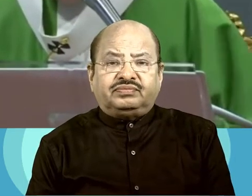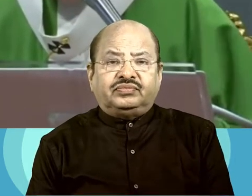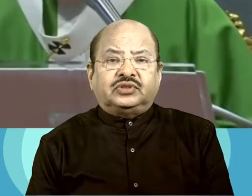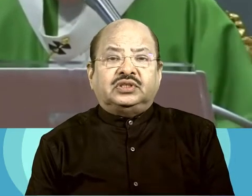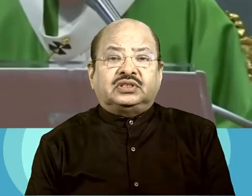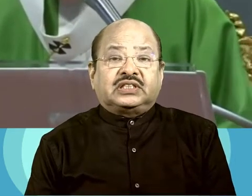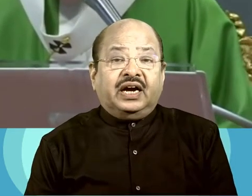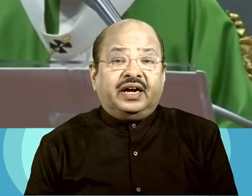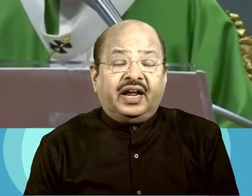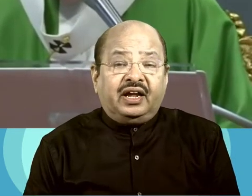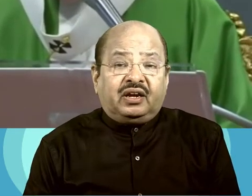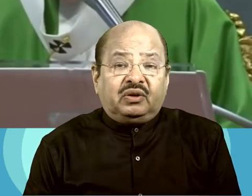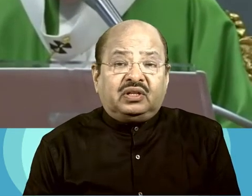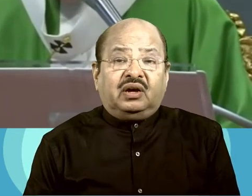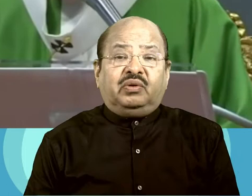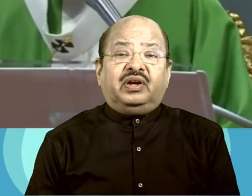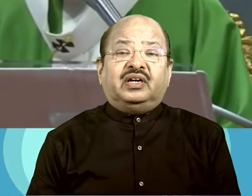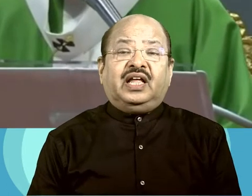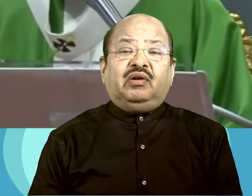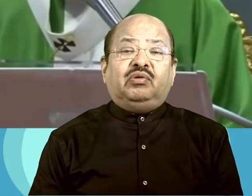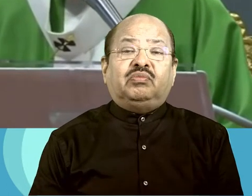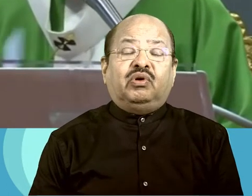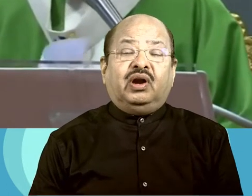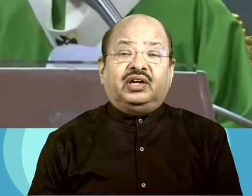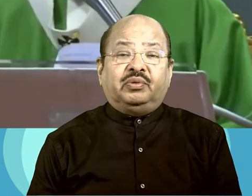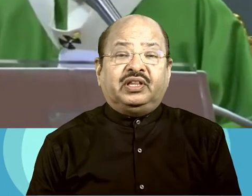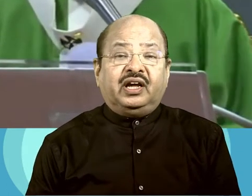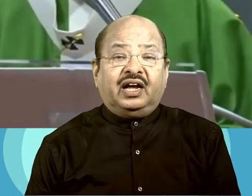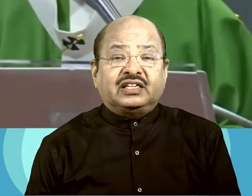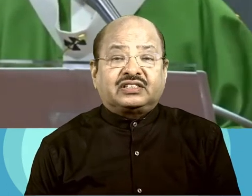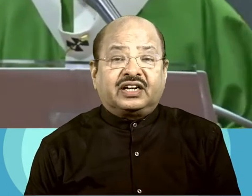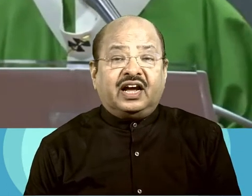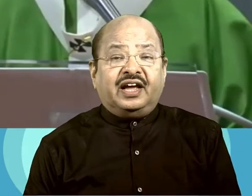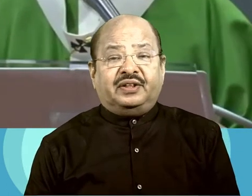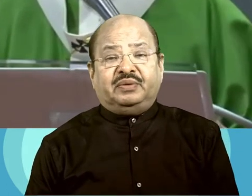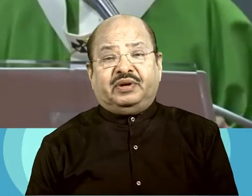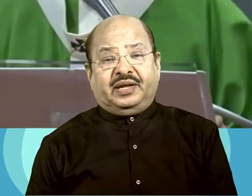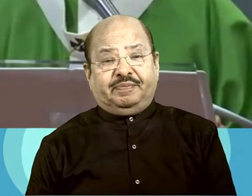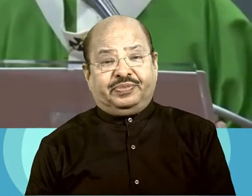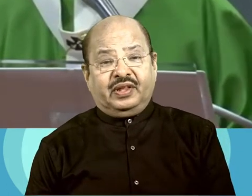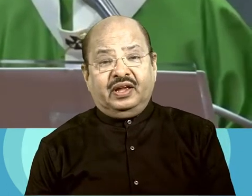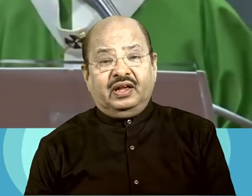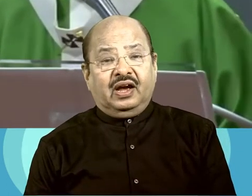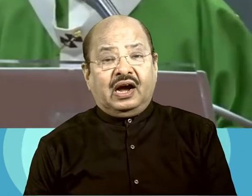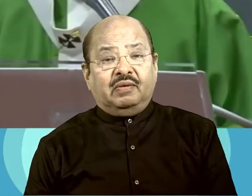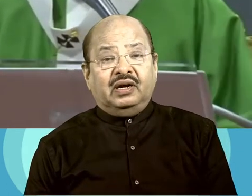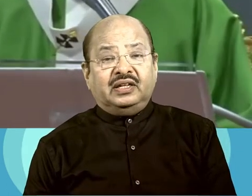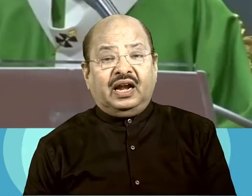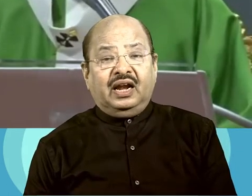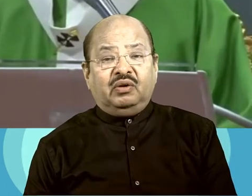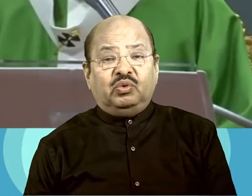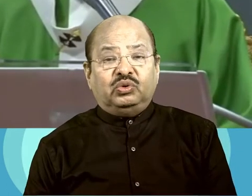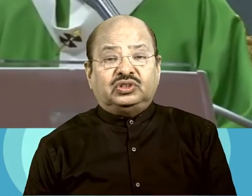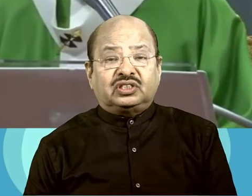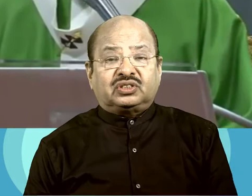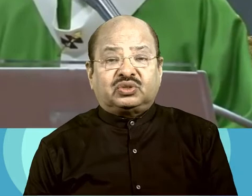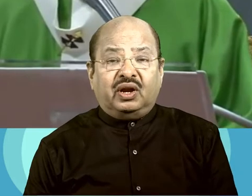എല്ലാം സംഗ്രഹിക്കുന്ന ഒരു ഹൃദയവും ഉള്ള യുവതിയായ സ്ത്രീയായിരുന്നു മറിയം. അവൾ